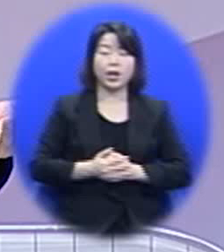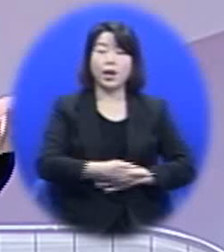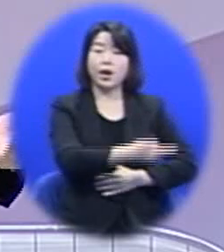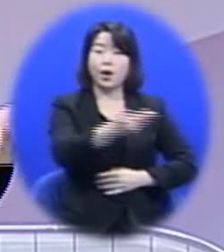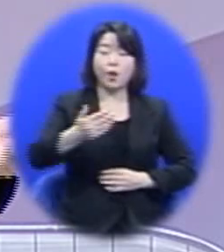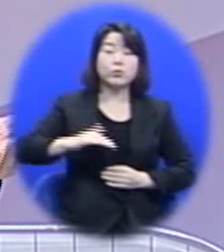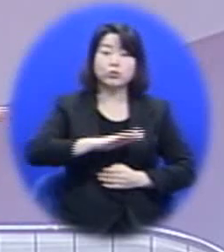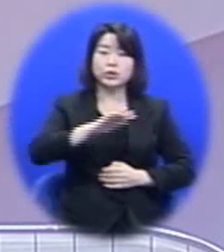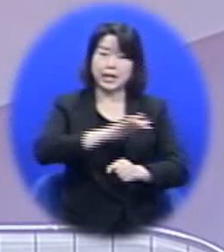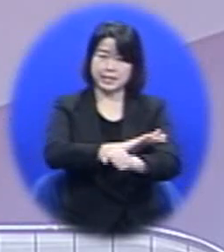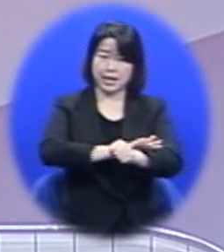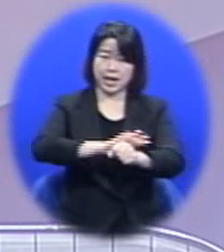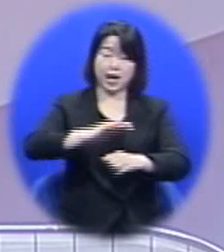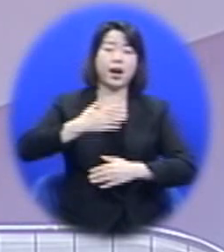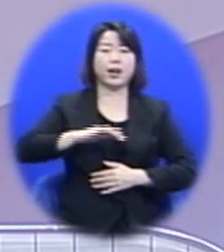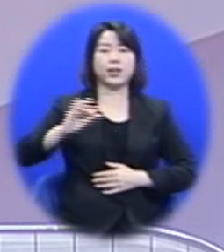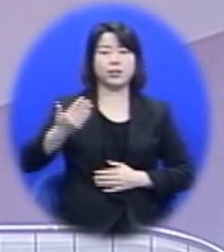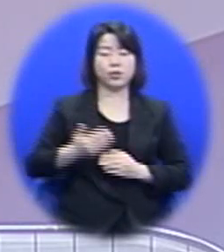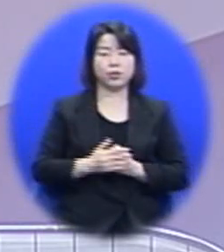여러분, 우리가 잘 아셔야 합니다.